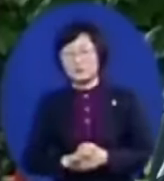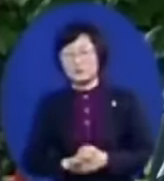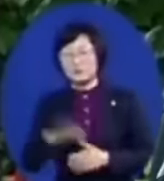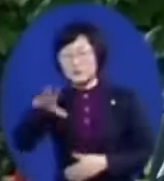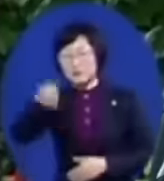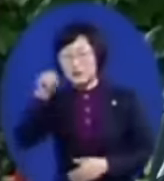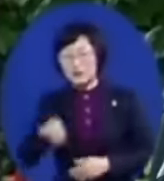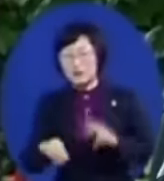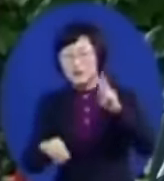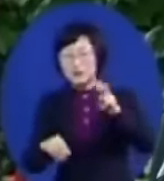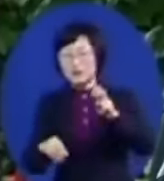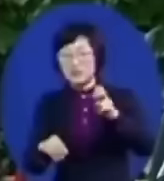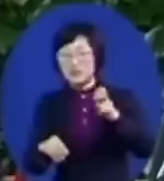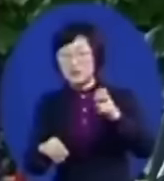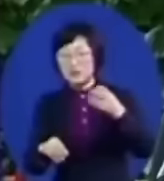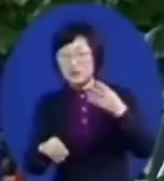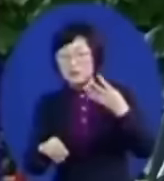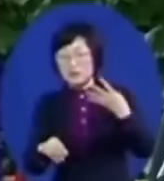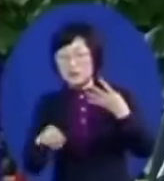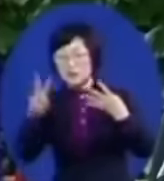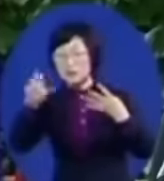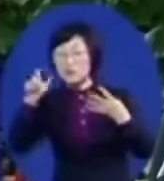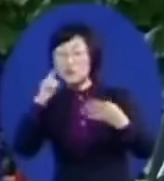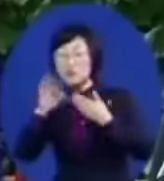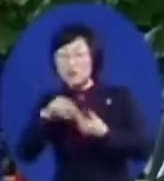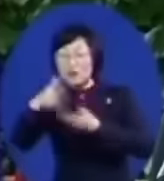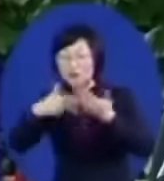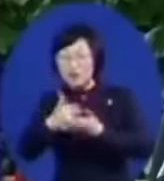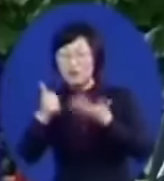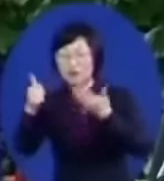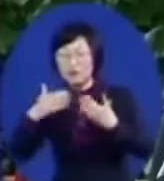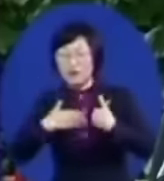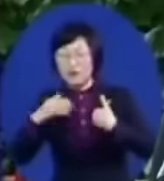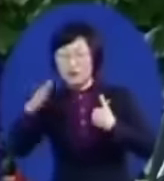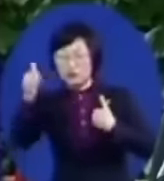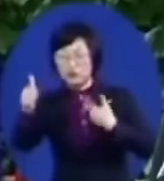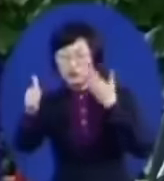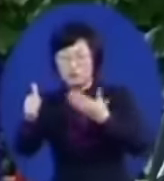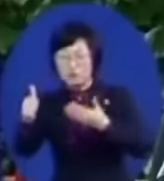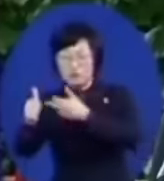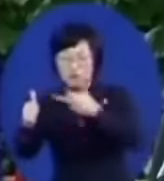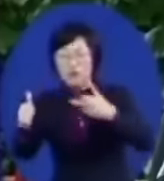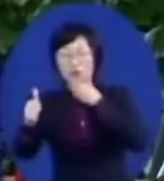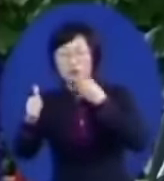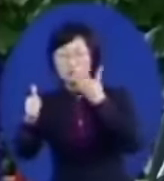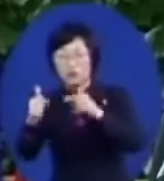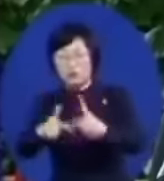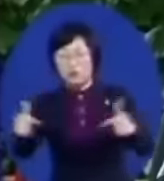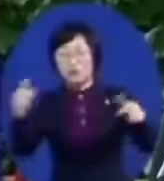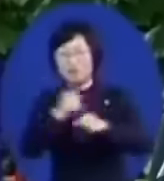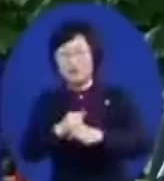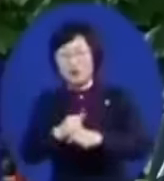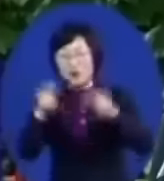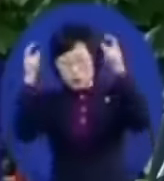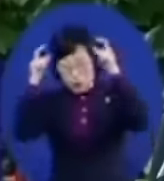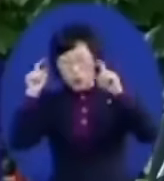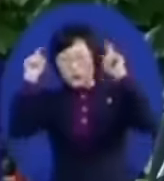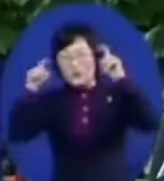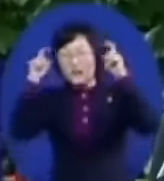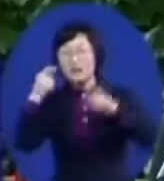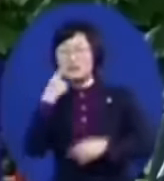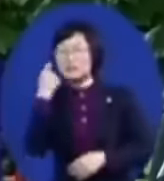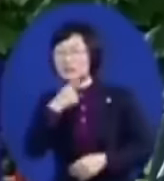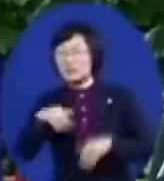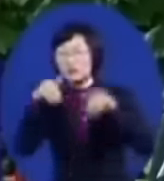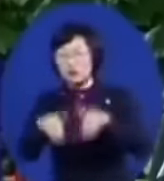창세기 24장 35절에 야훼께서 나의 주인에게 크게 복을 주시어 장성하게 하시되 소와 양과 은근과 종들과